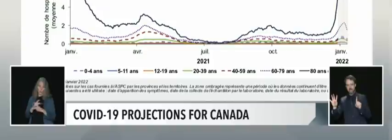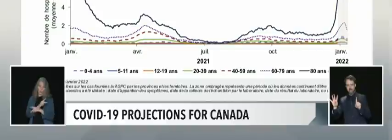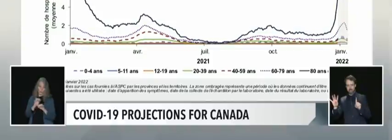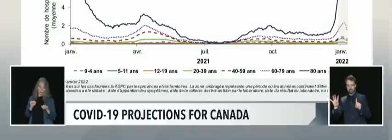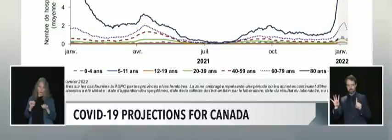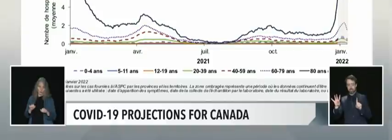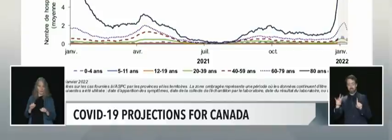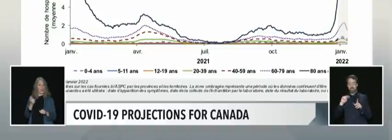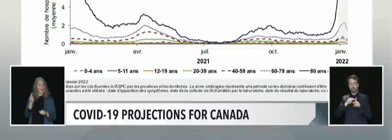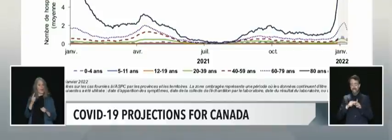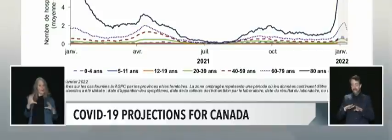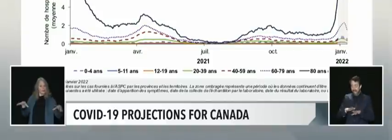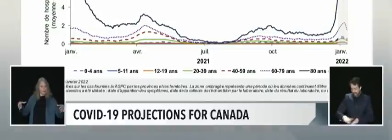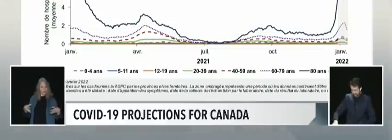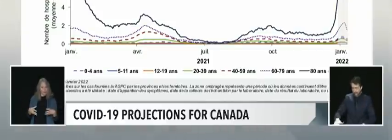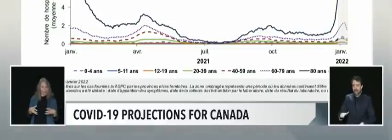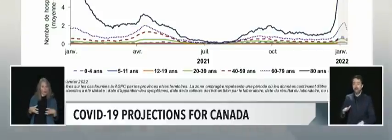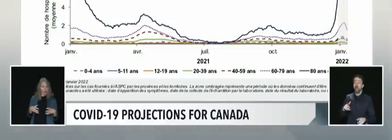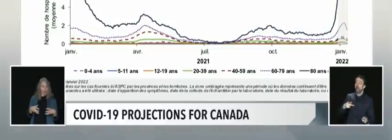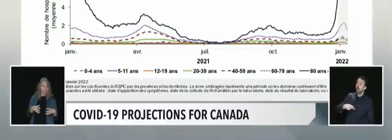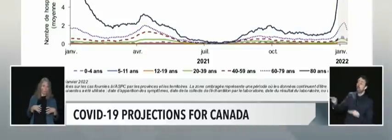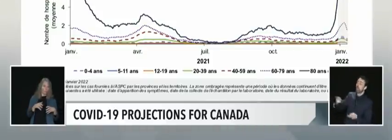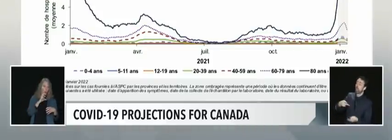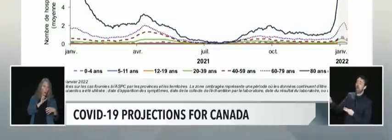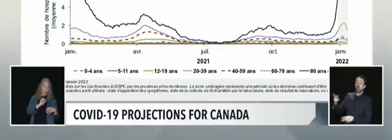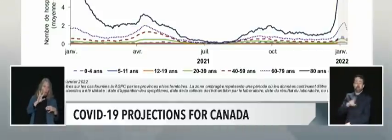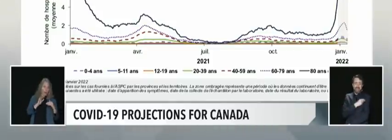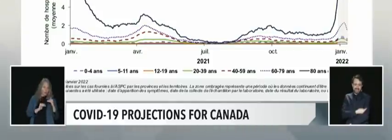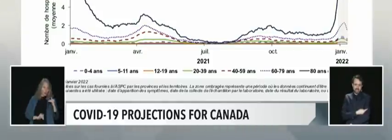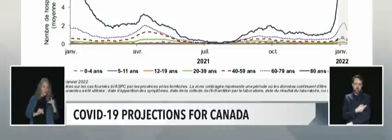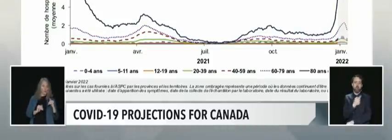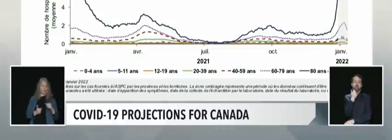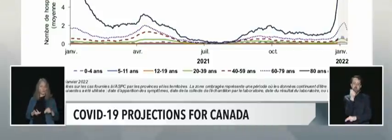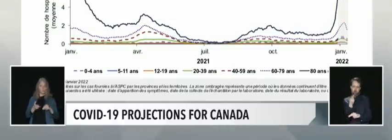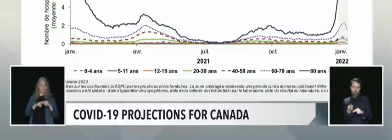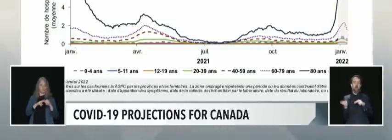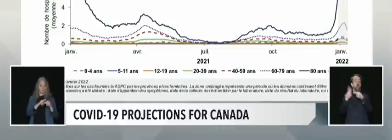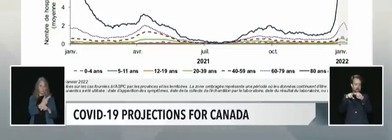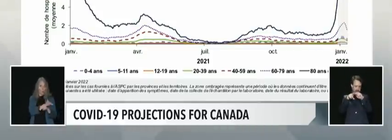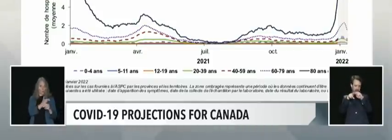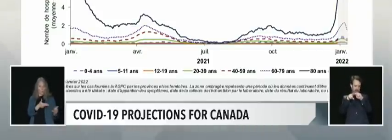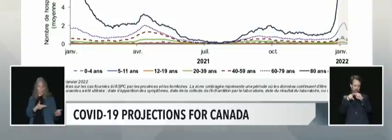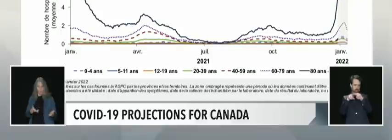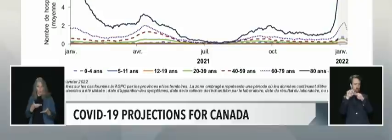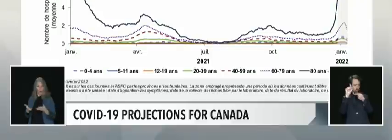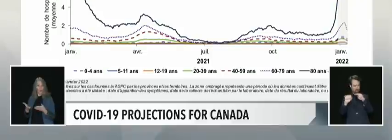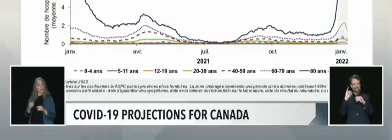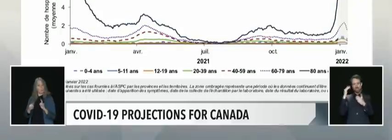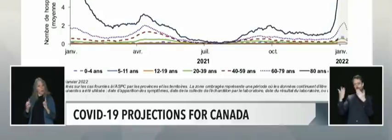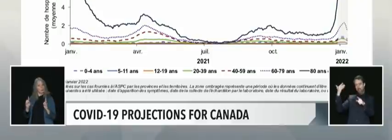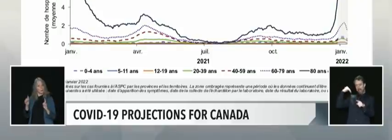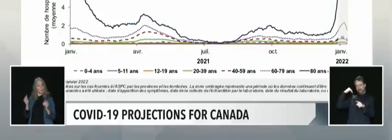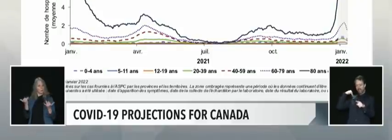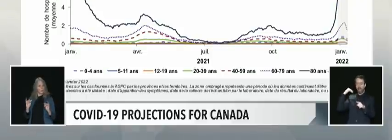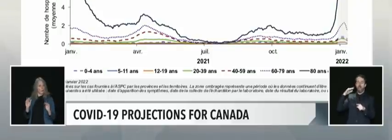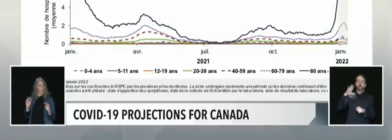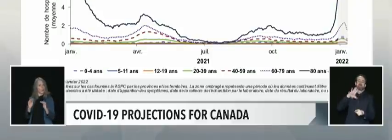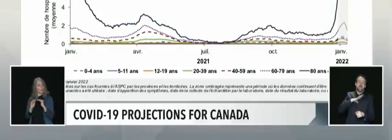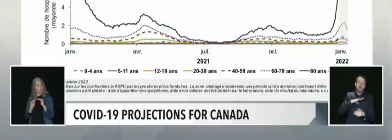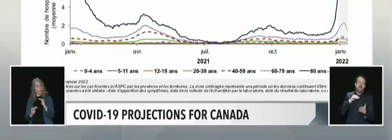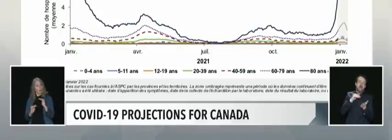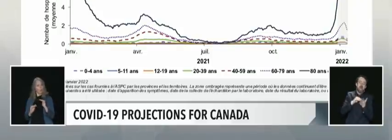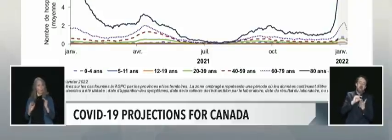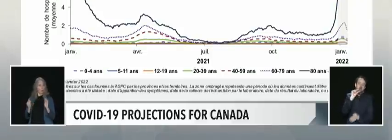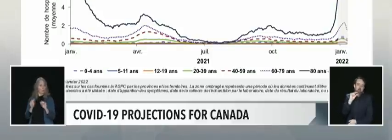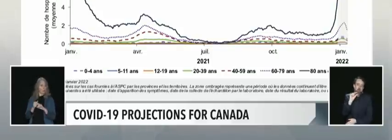augmenté chez les enfants comparativement aux vagues précédentes, ils demeurent faibles dans l'ensemble, représentant moins de 1